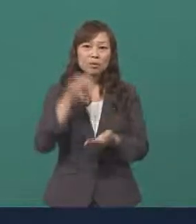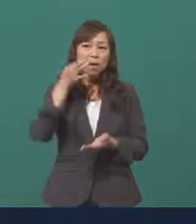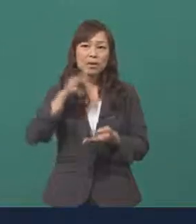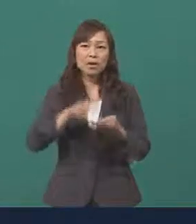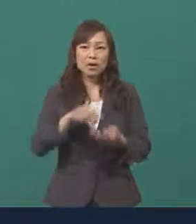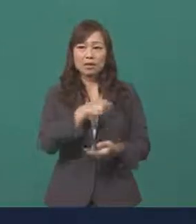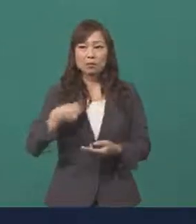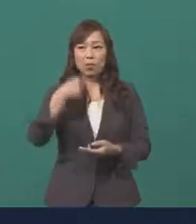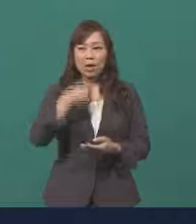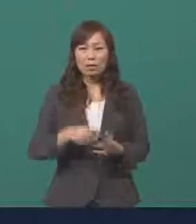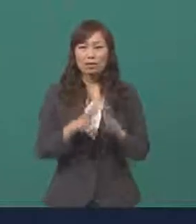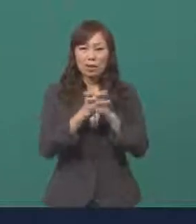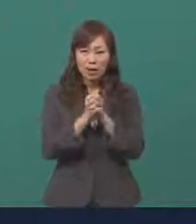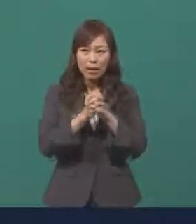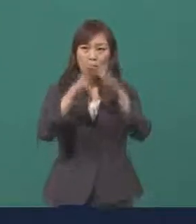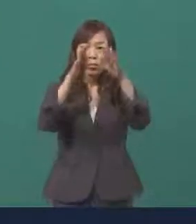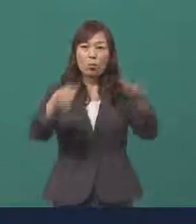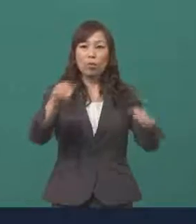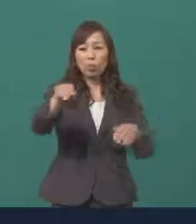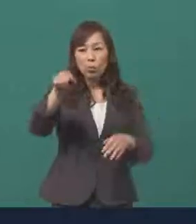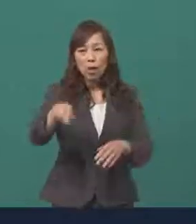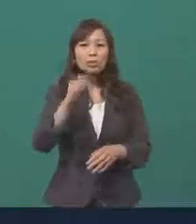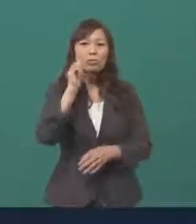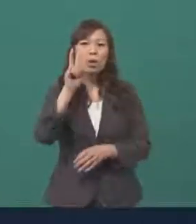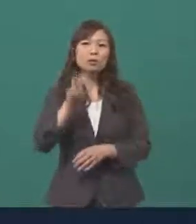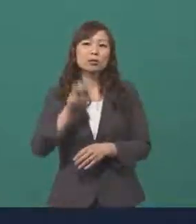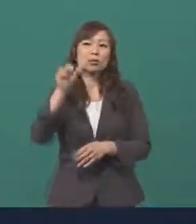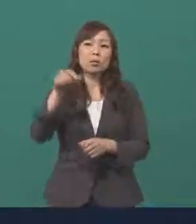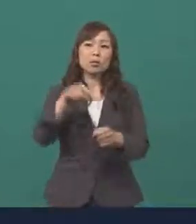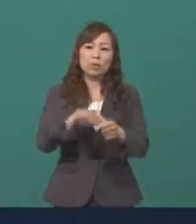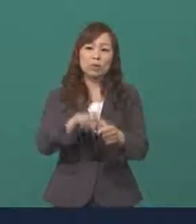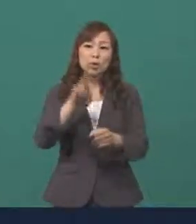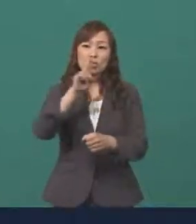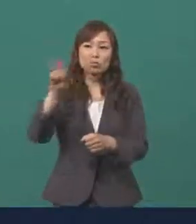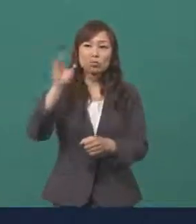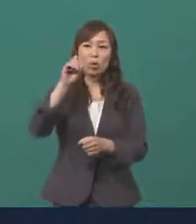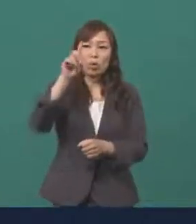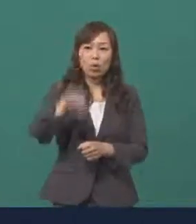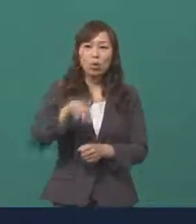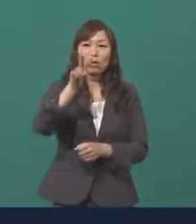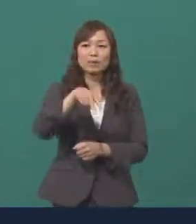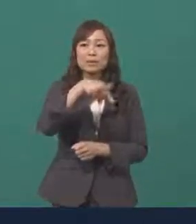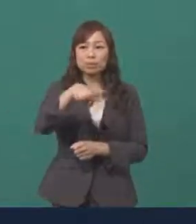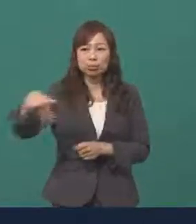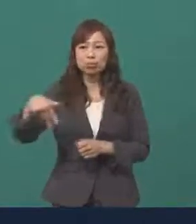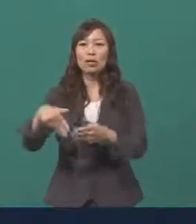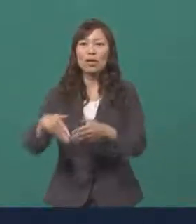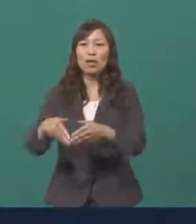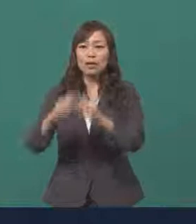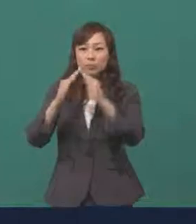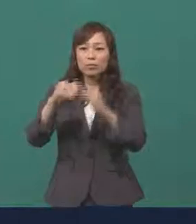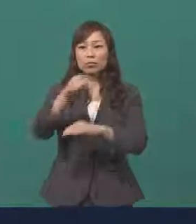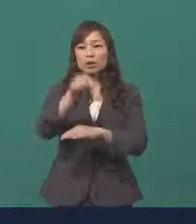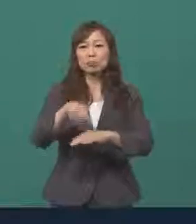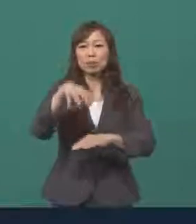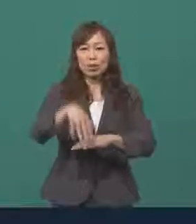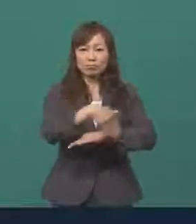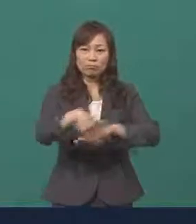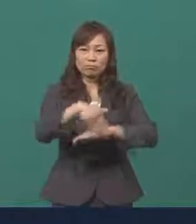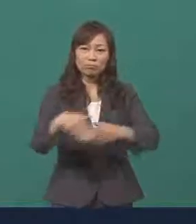団近江金田教会礼拝堂はボーリズ建築事務所の設計により